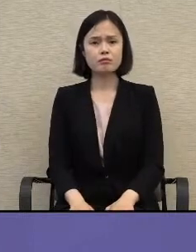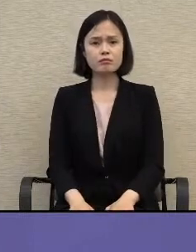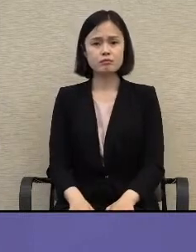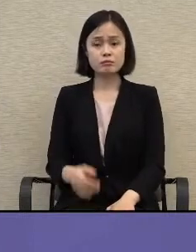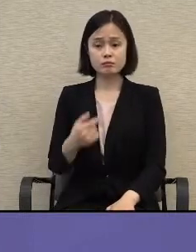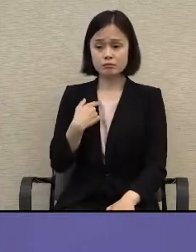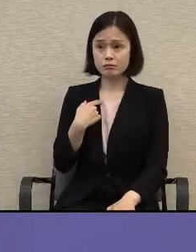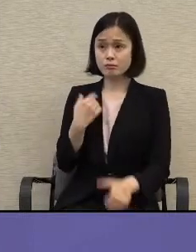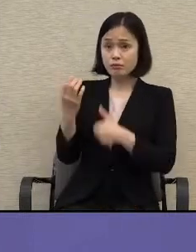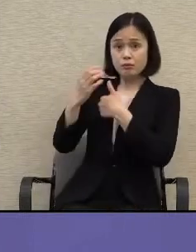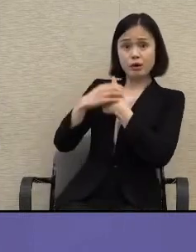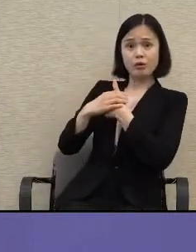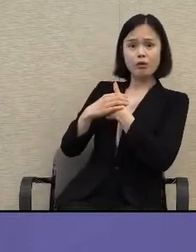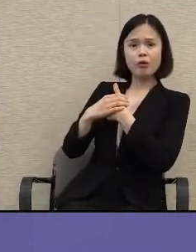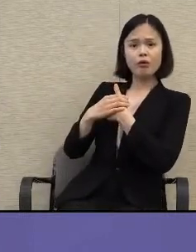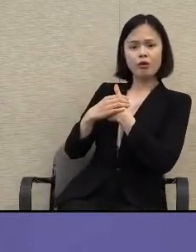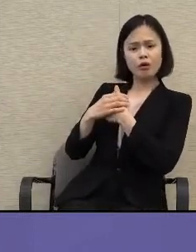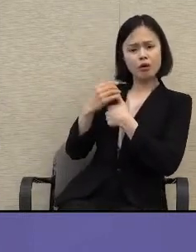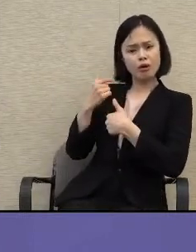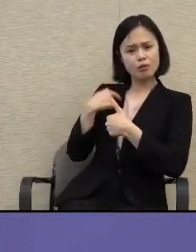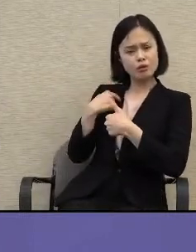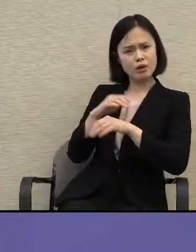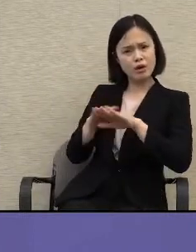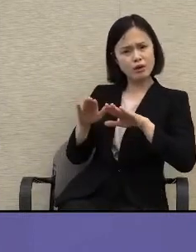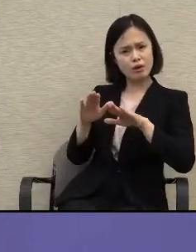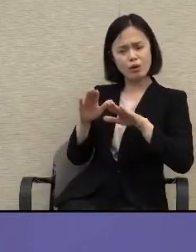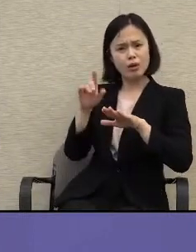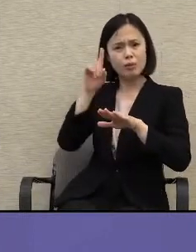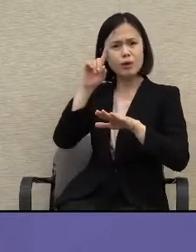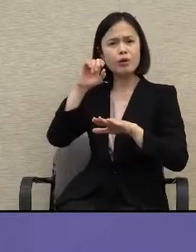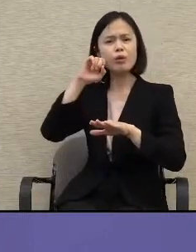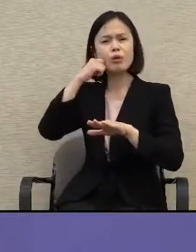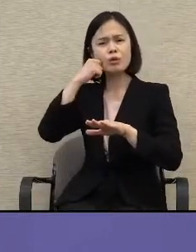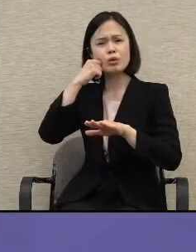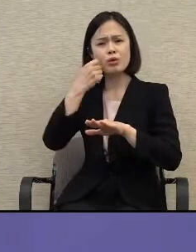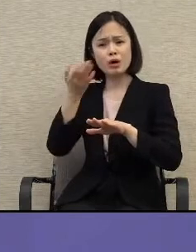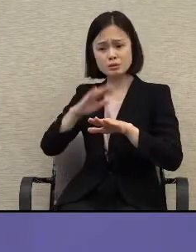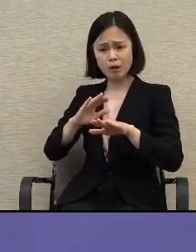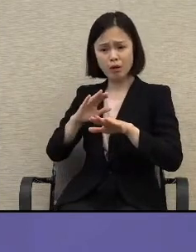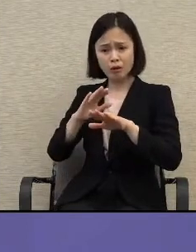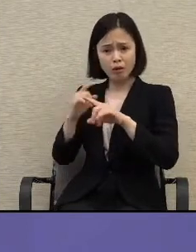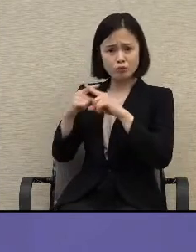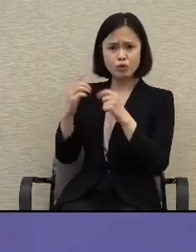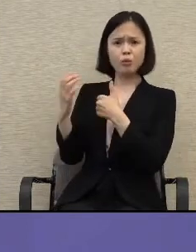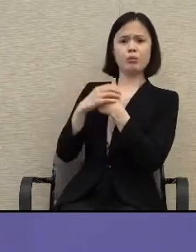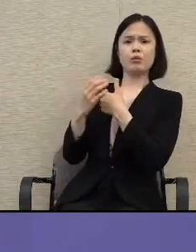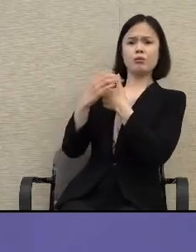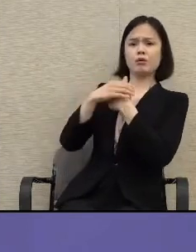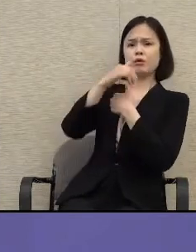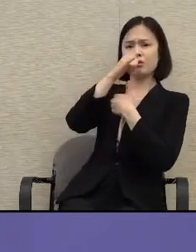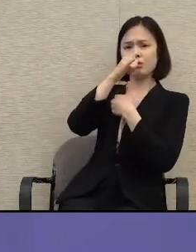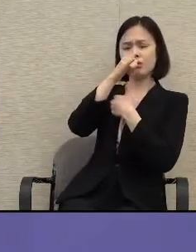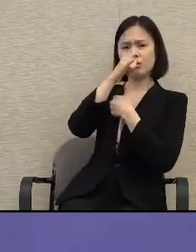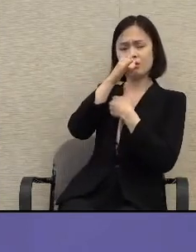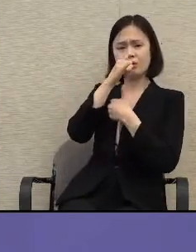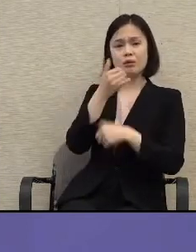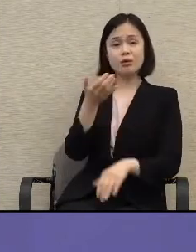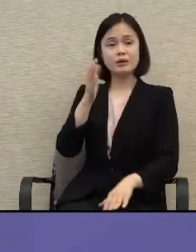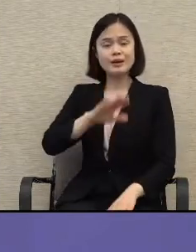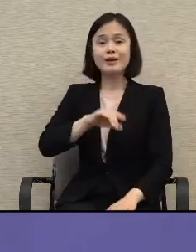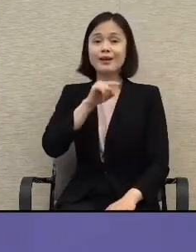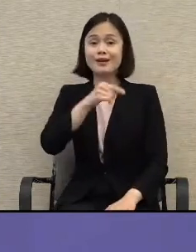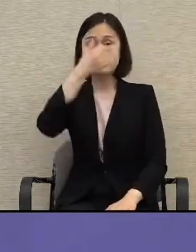인식을 하지만 보내고 있는 구조인 거죠. 그래서 이제 다행스럽다라고 표현할 수 있다라는 있는